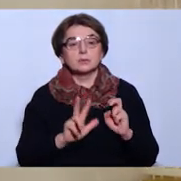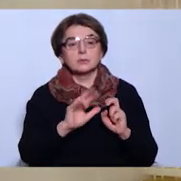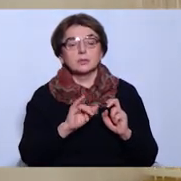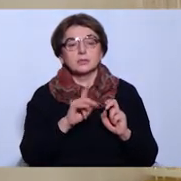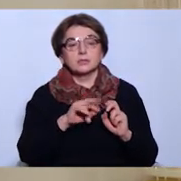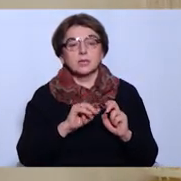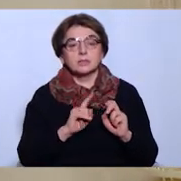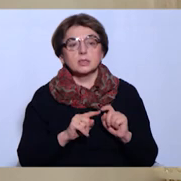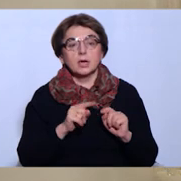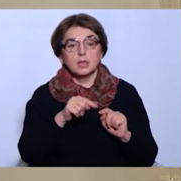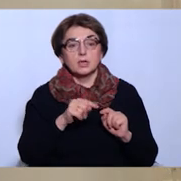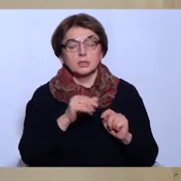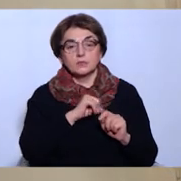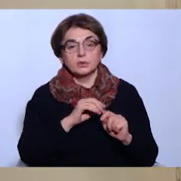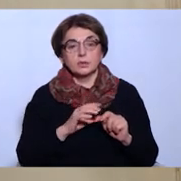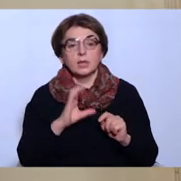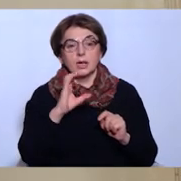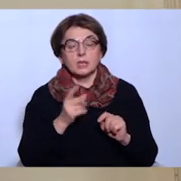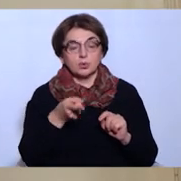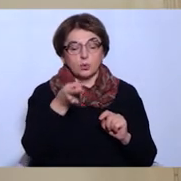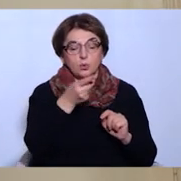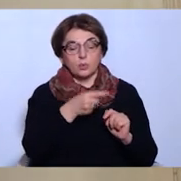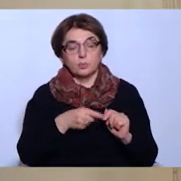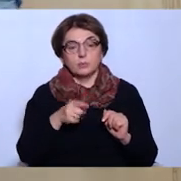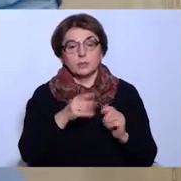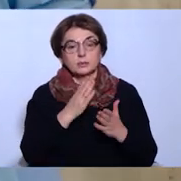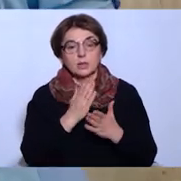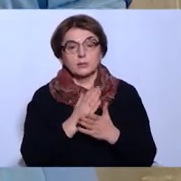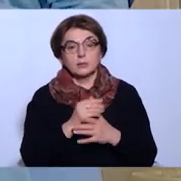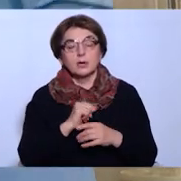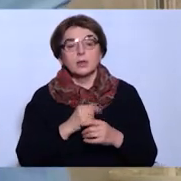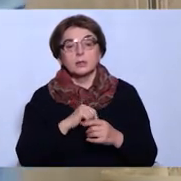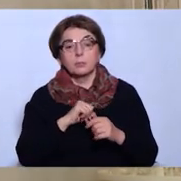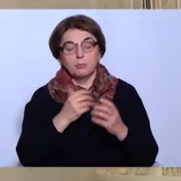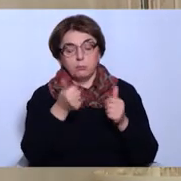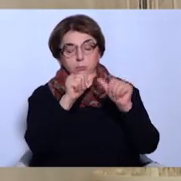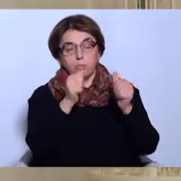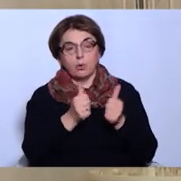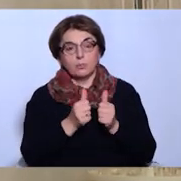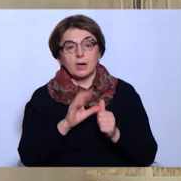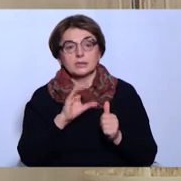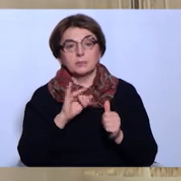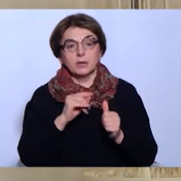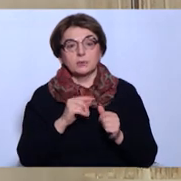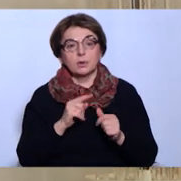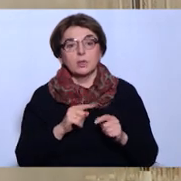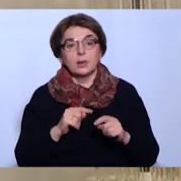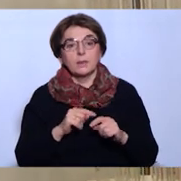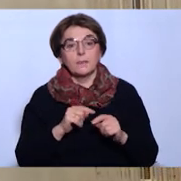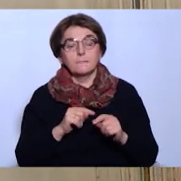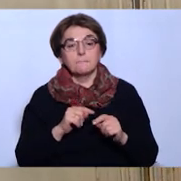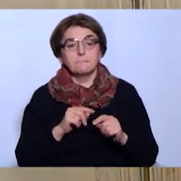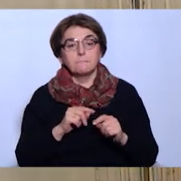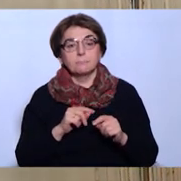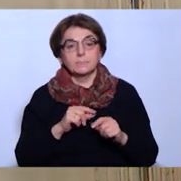ნახშირბადის ეს ორბიტალი და თქვენ იცით მეათე კლასიდან რომ ეს ორბიტალს აქვს სფეროსებრი ფორმა, ხოლო პ ორბიტალს აქვს ეგრეთ